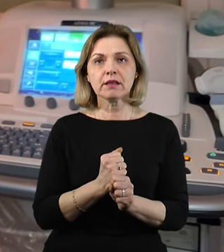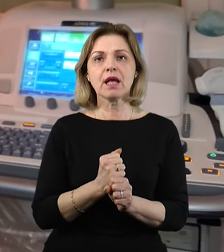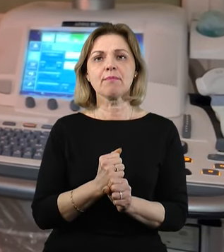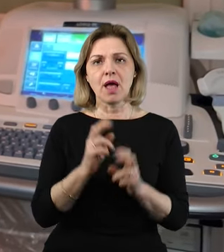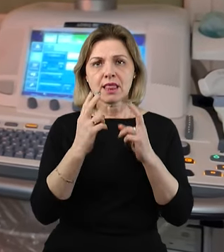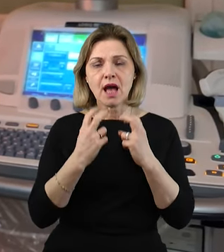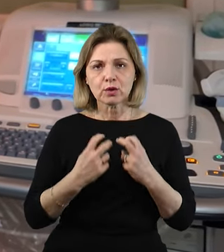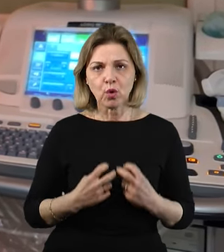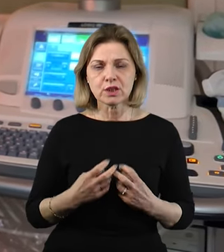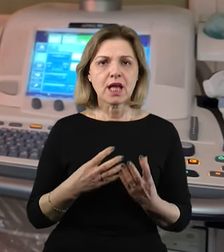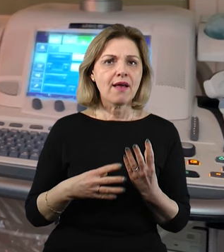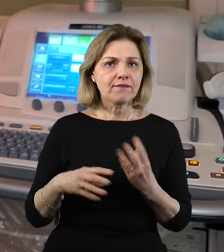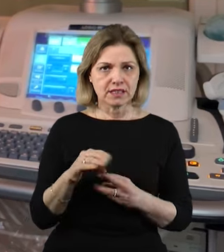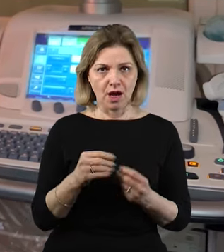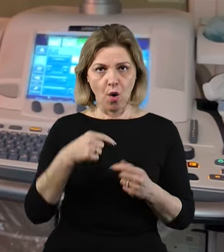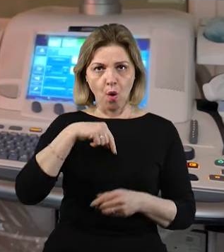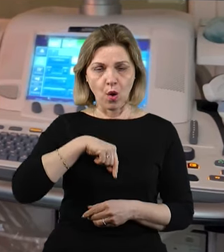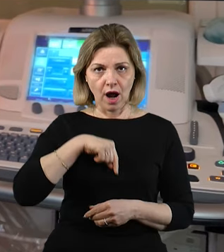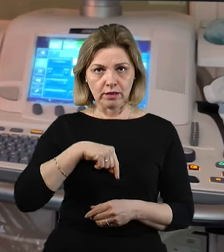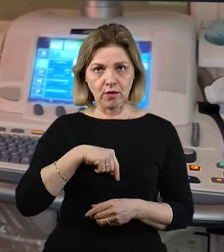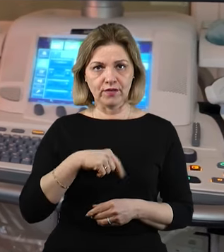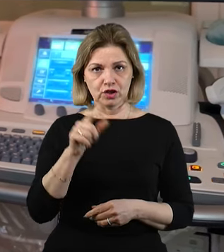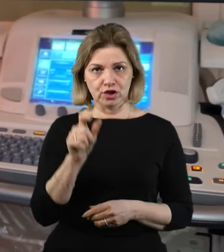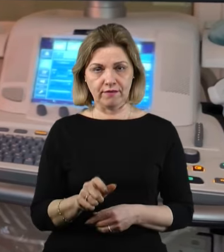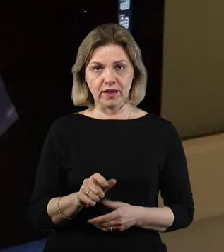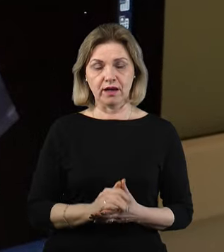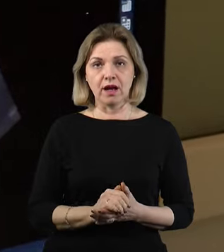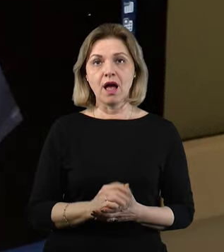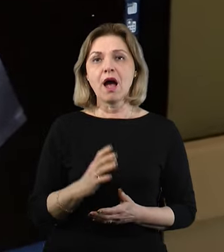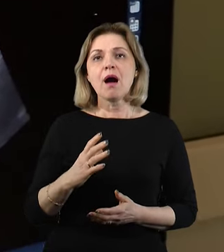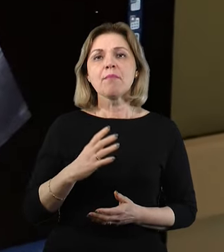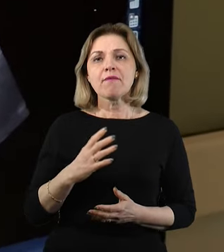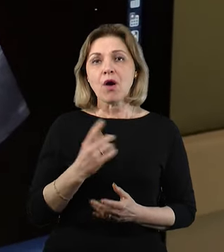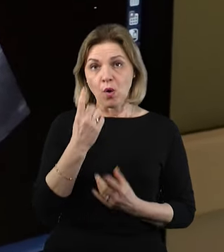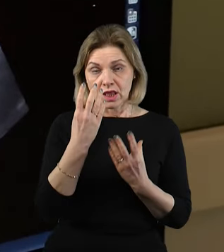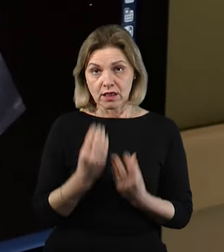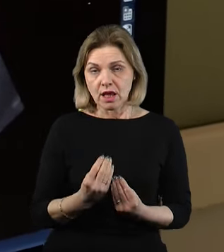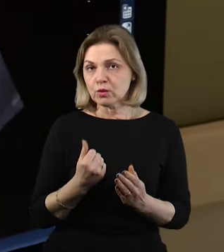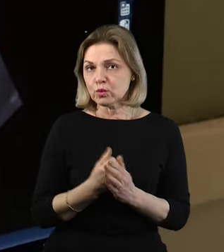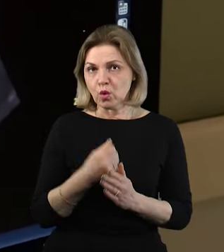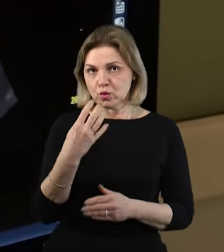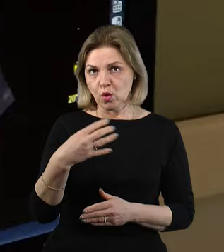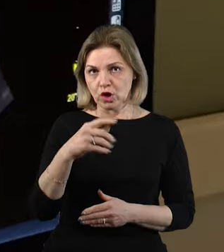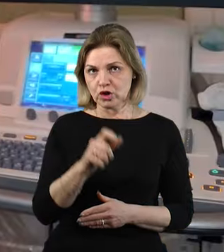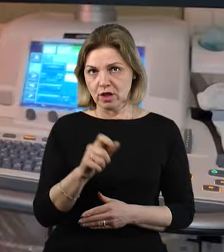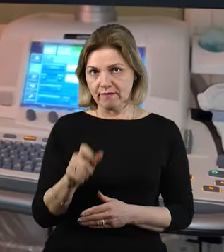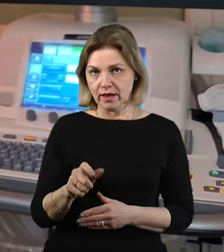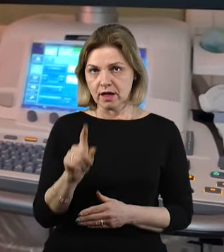діагностику практично всіх органів і систем чоловіка. Бывает дни, когда у нас до 40 человек